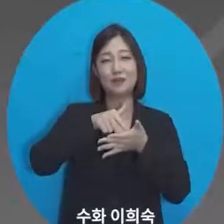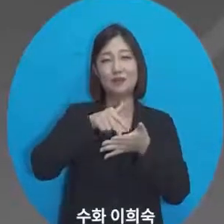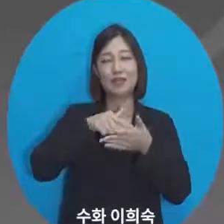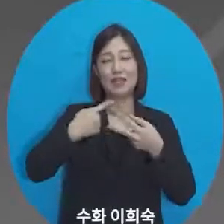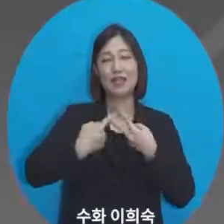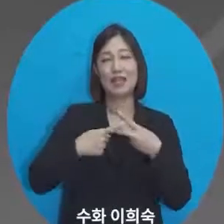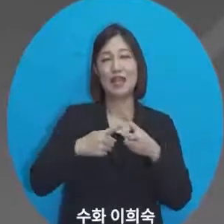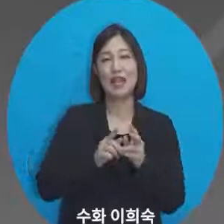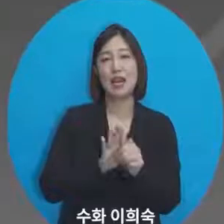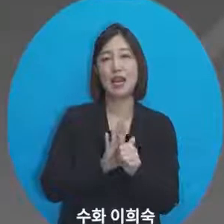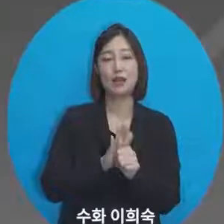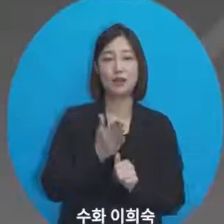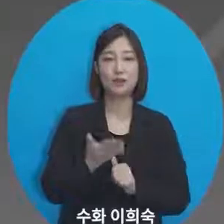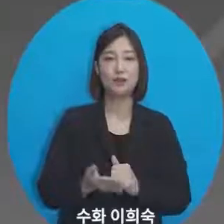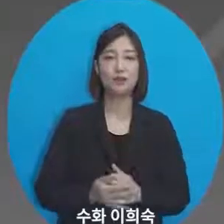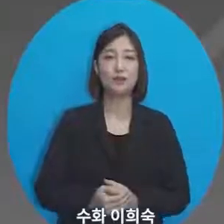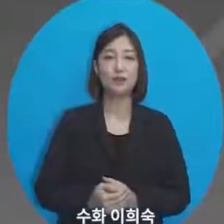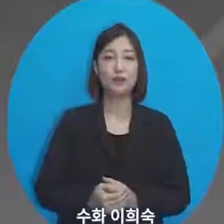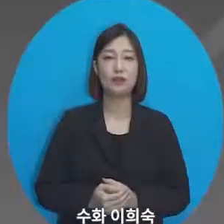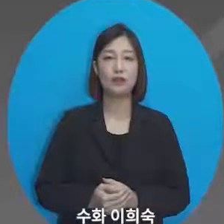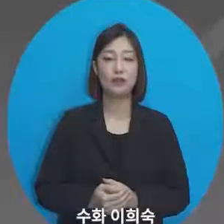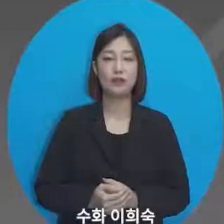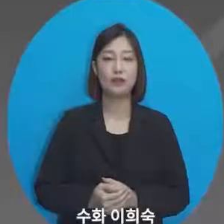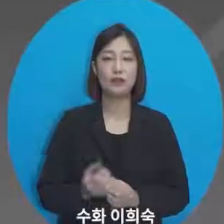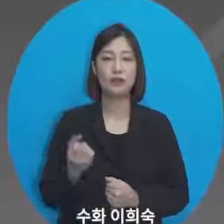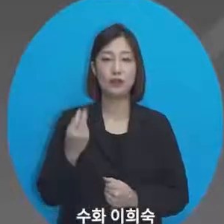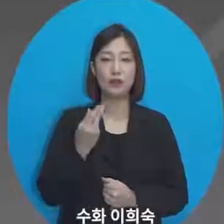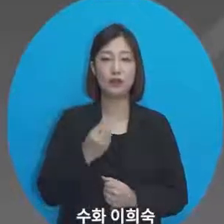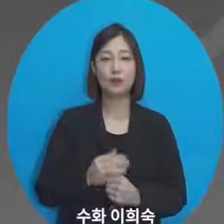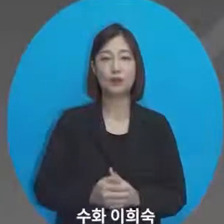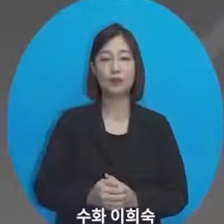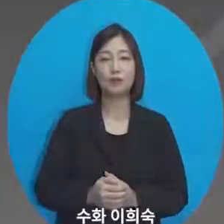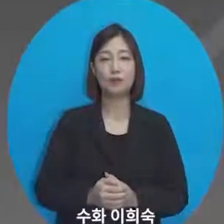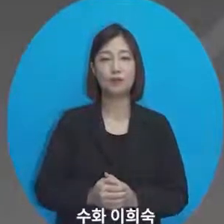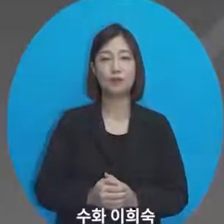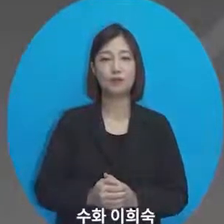있습니다. 그리고 무장애 연결 통로 계획입니다.